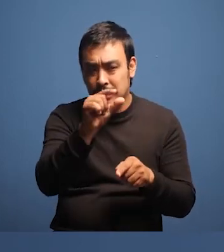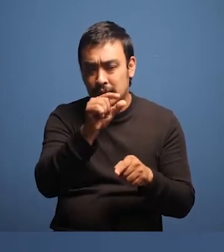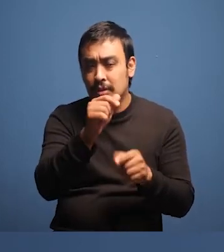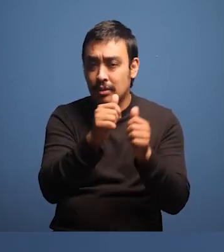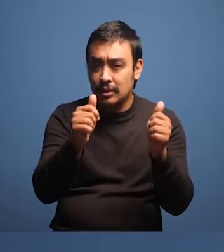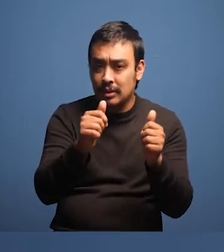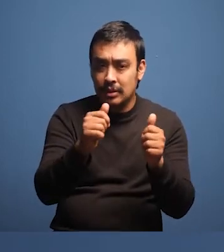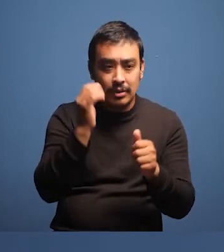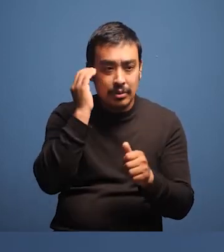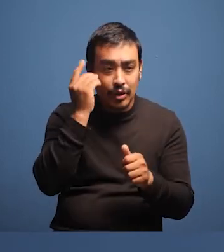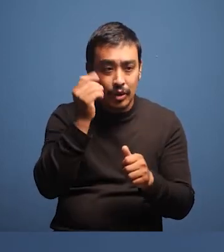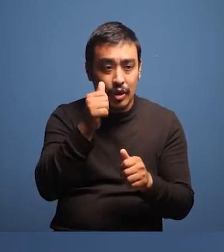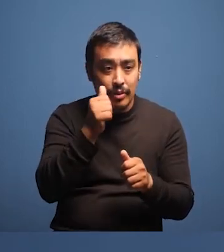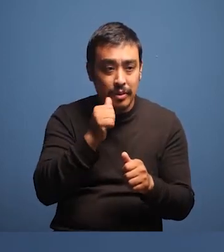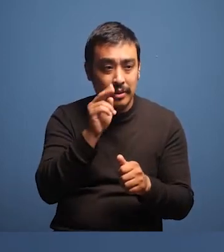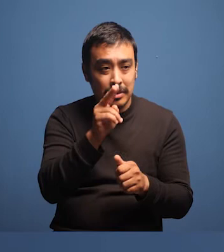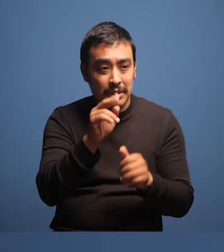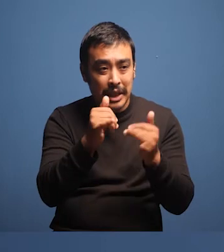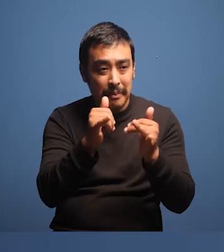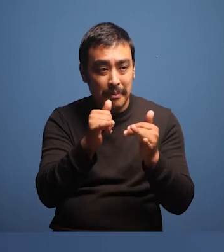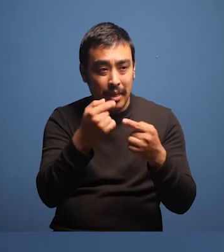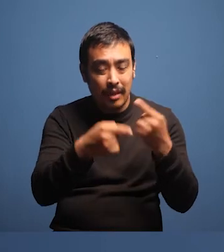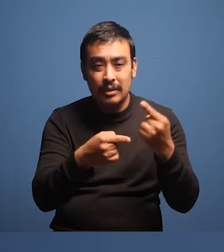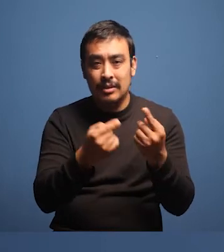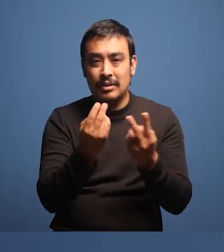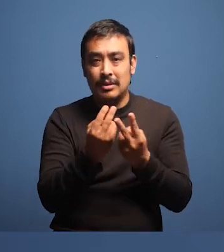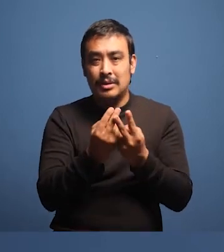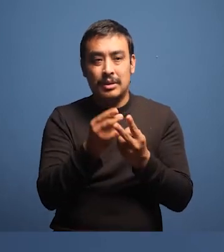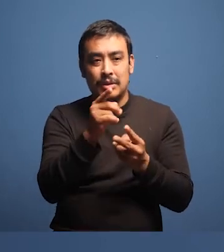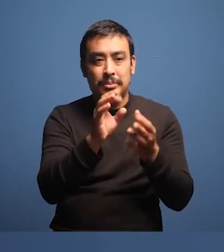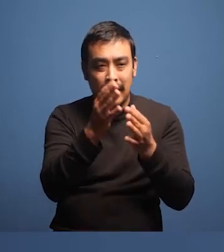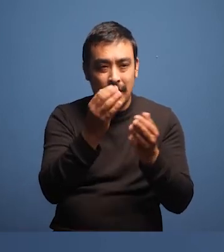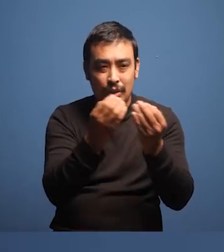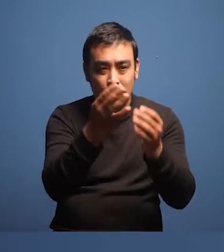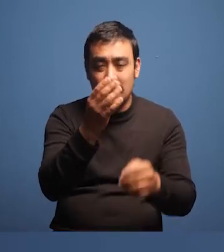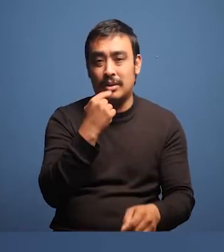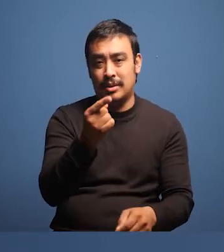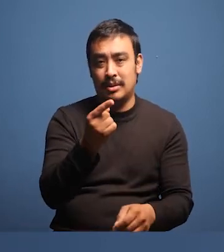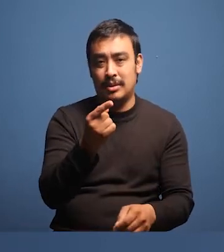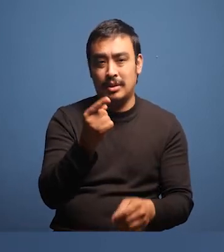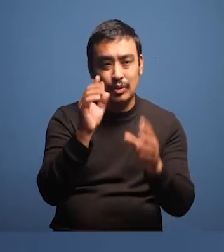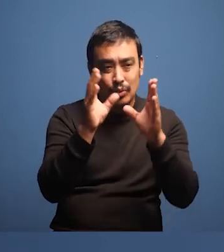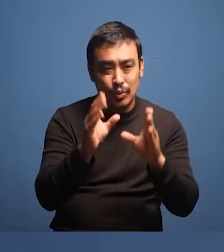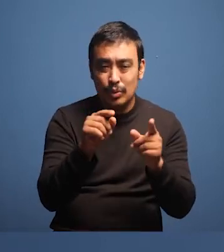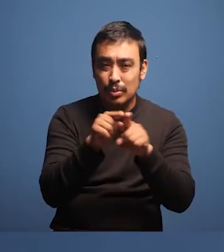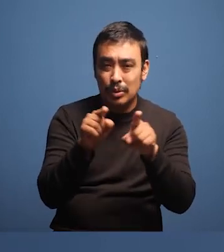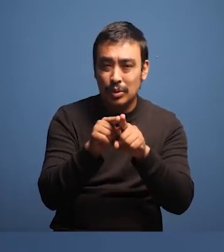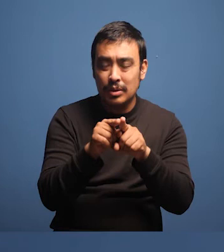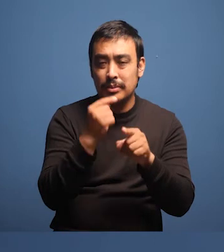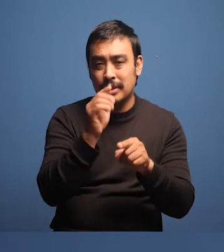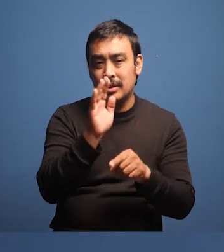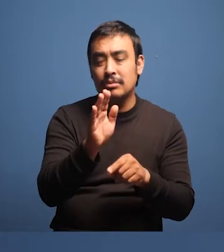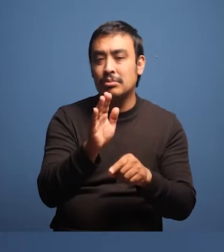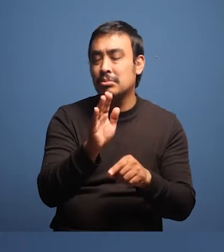अब किनभने पेरेन्ट्सहरूको भ्यूमा त्यो गेम भनेको नेगेटिभ हो भन्ने बित्तिकै डोन्ट डु द्याट भन्ने हुन्छ क्या, अनि रिड्युस गर्नु सर्टेन अमाउन्टमा गर्नु भने त